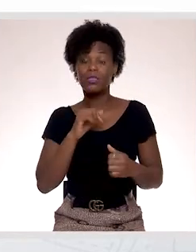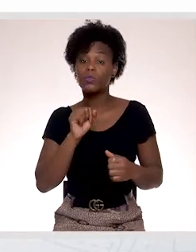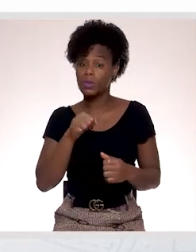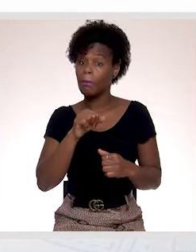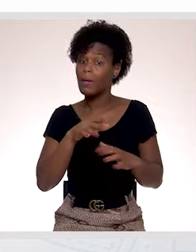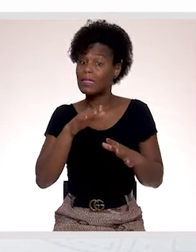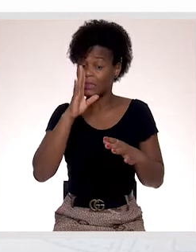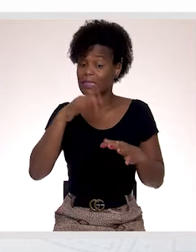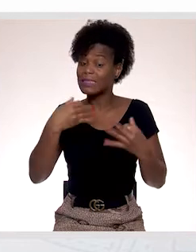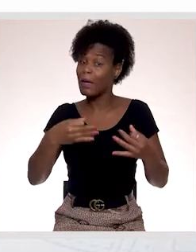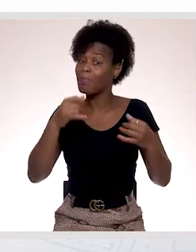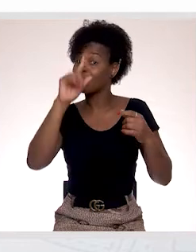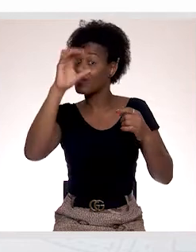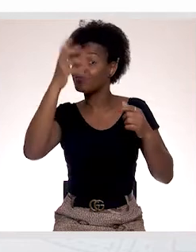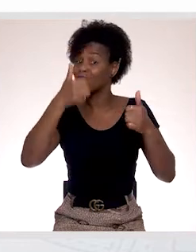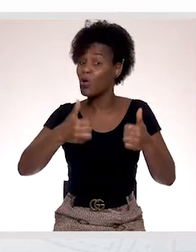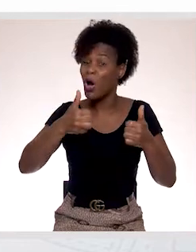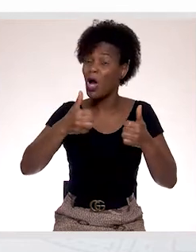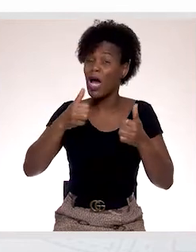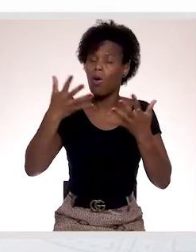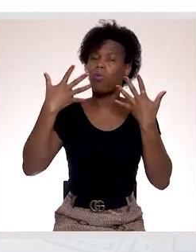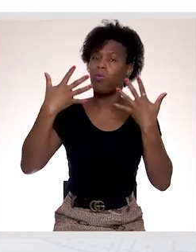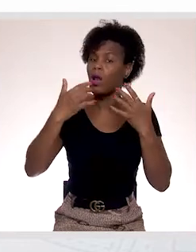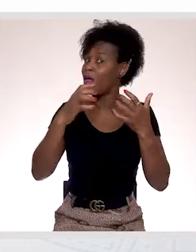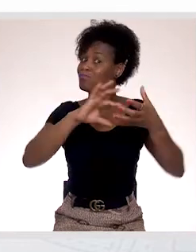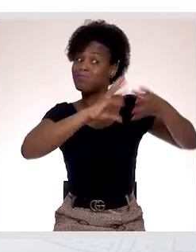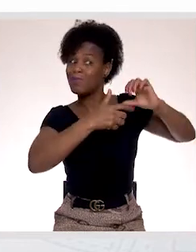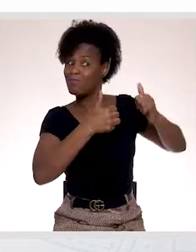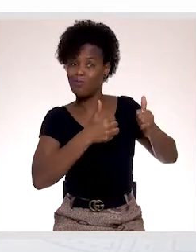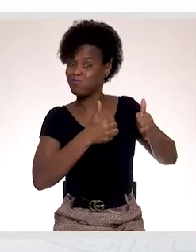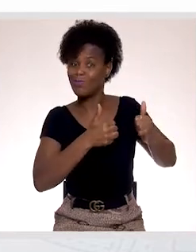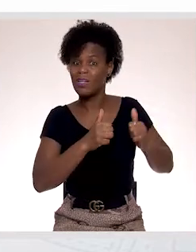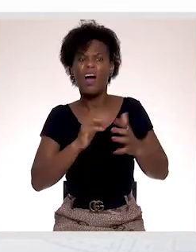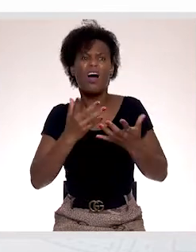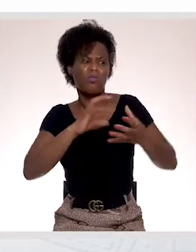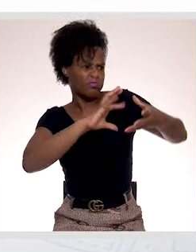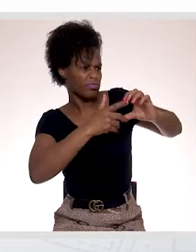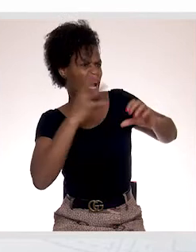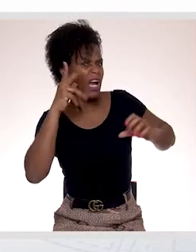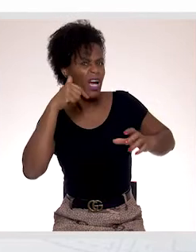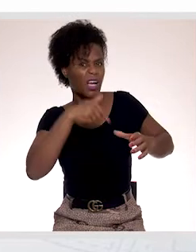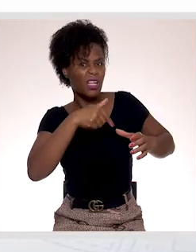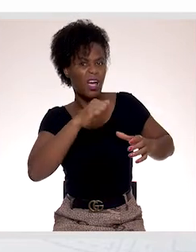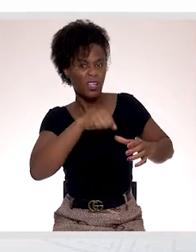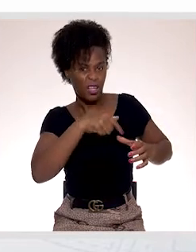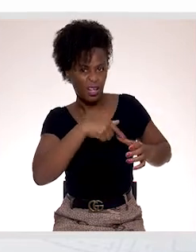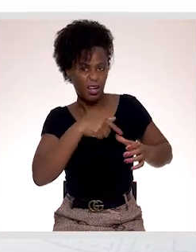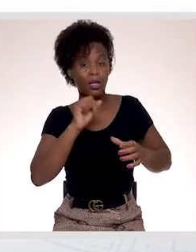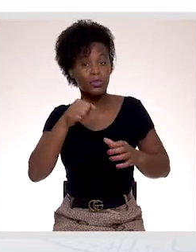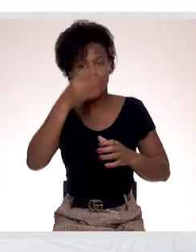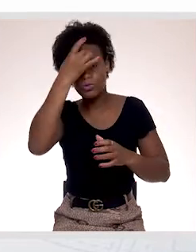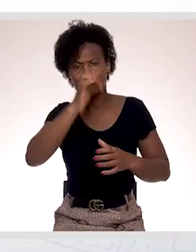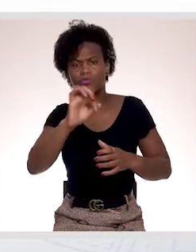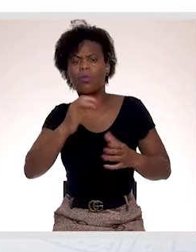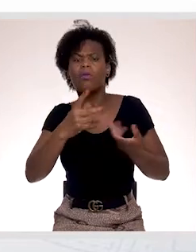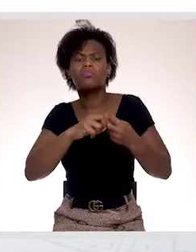toujours beau et chaud, ce n'est pas bon pour la planète. Ah oui, la planète se réchauffe, c'est ça? Oui. Et à votre avis, quels